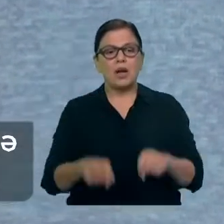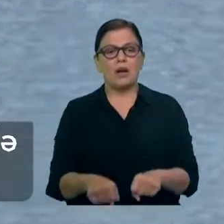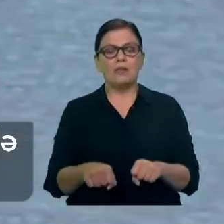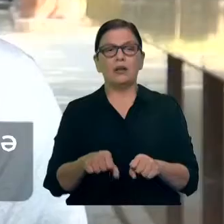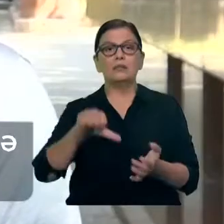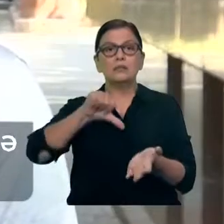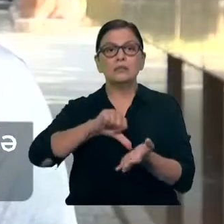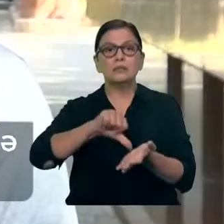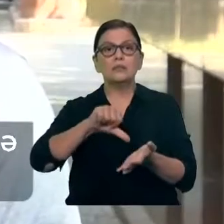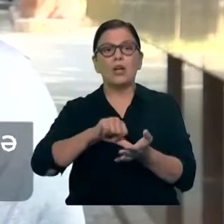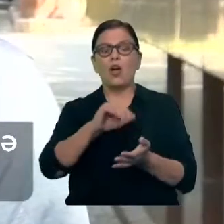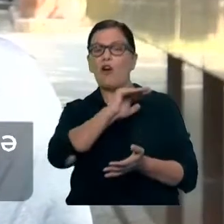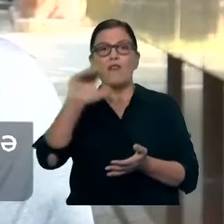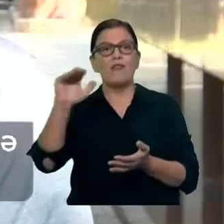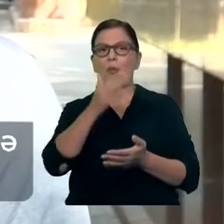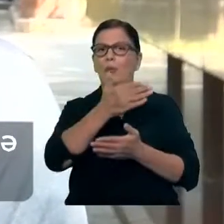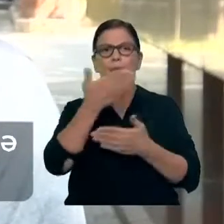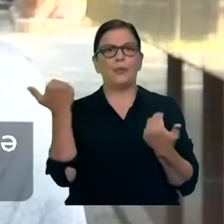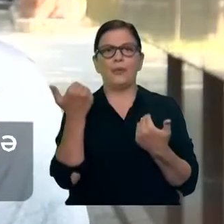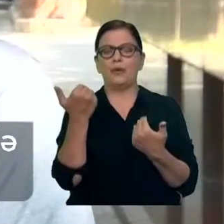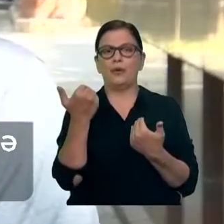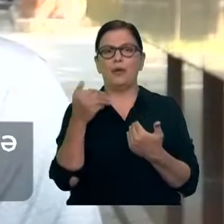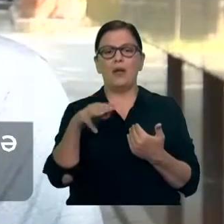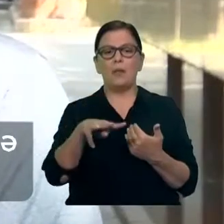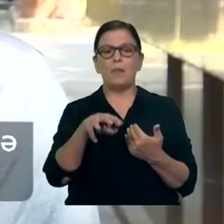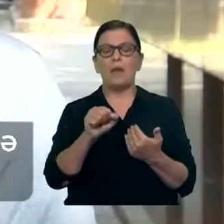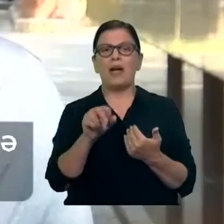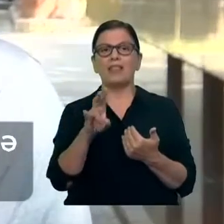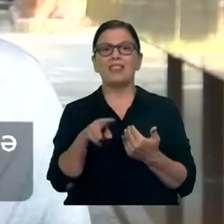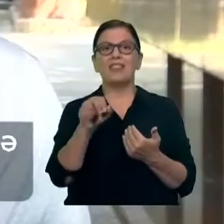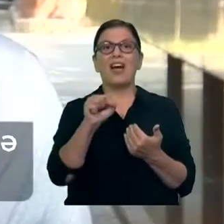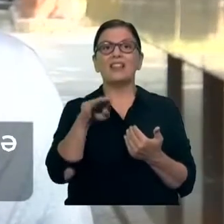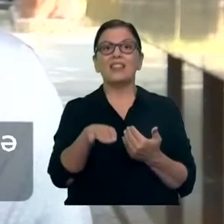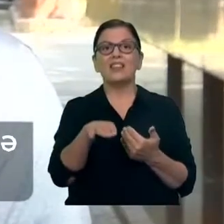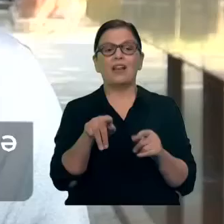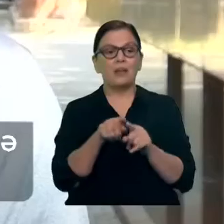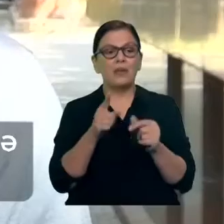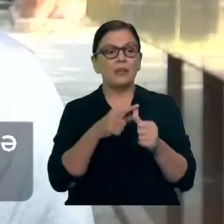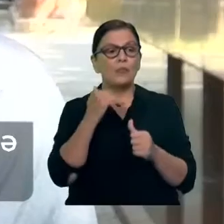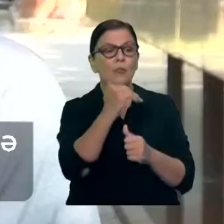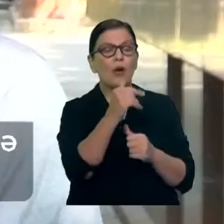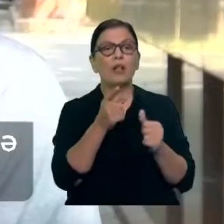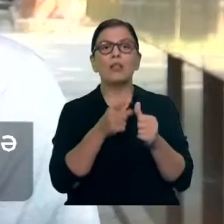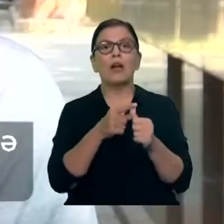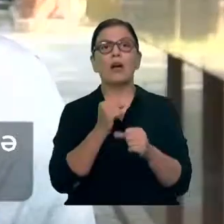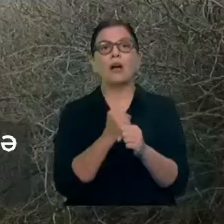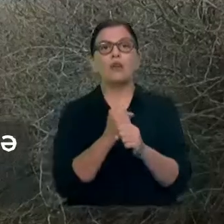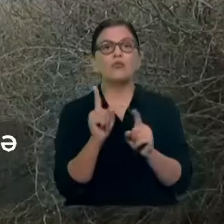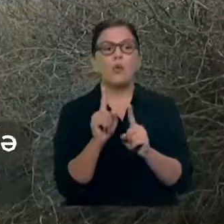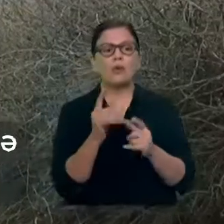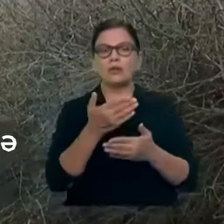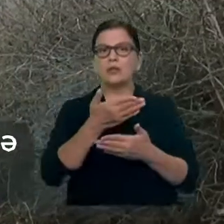bu Rusiya sülh məramlılarının bu mandatsız fəaliyyəti ilk növbədə Rusiyanın nüfuzuna xələl